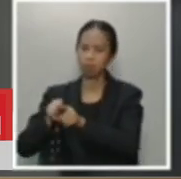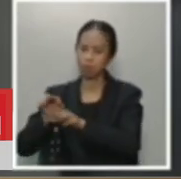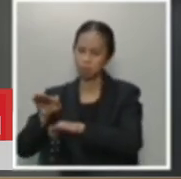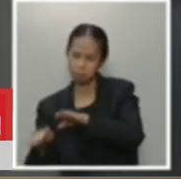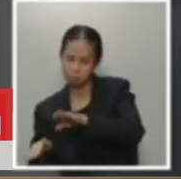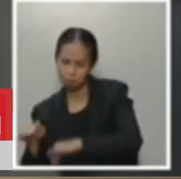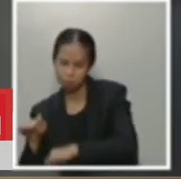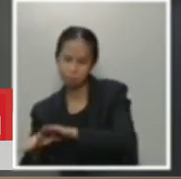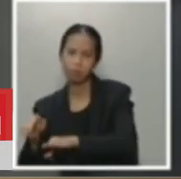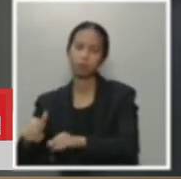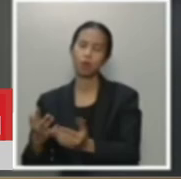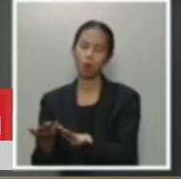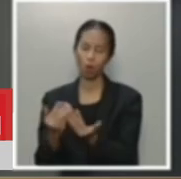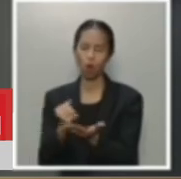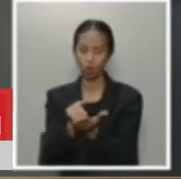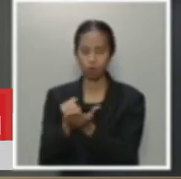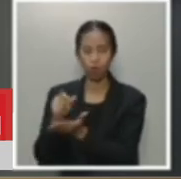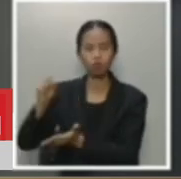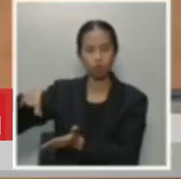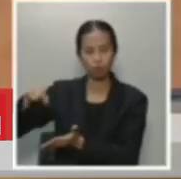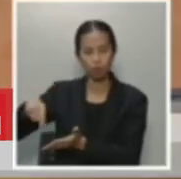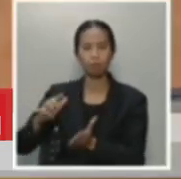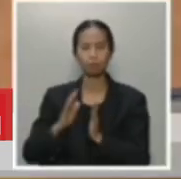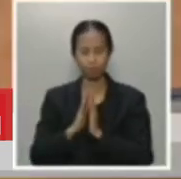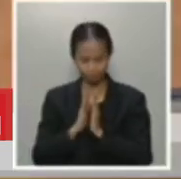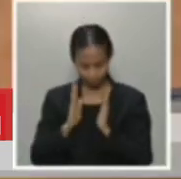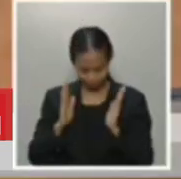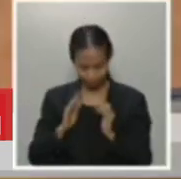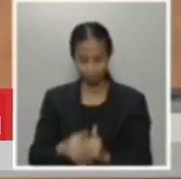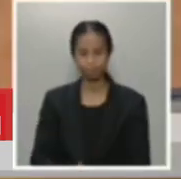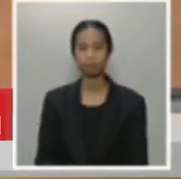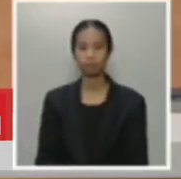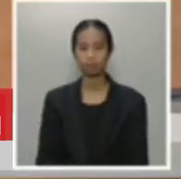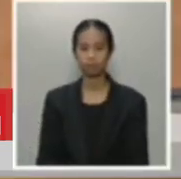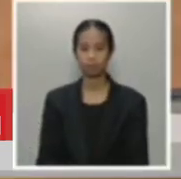พี่น้องประชาชนด้วยค่ะขอบพระคุณค่ะ ครับขอบคุณครับต่อไปครับนางสาวปรินา